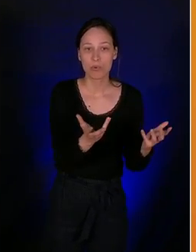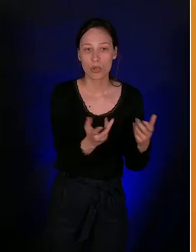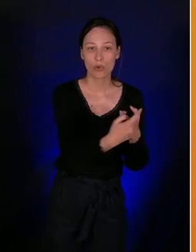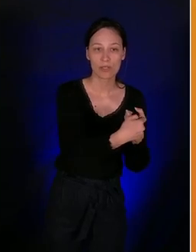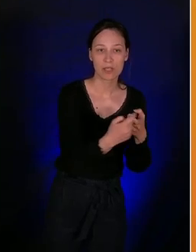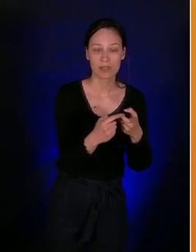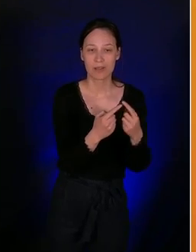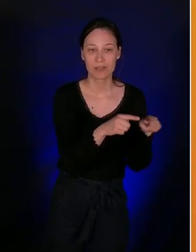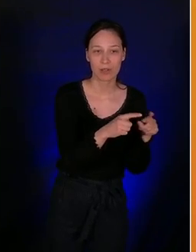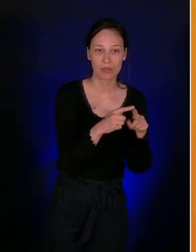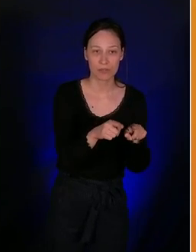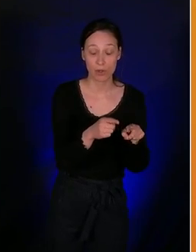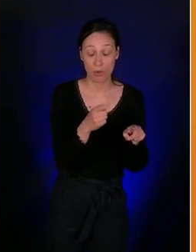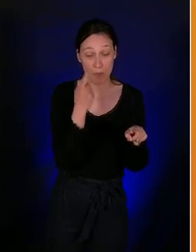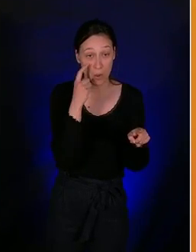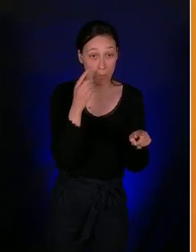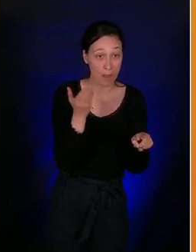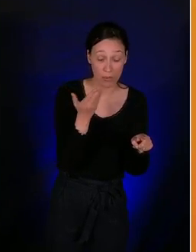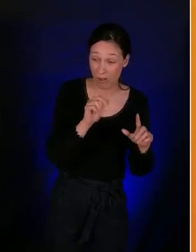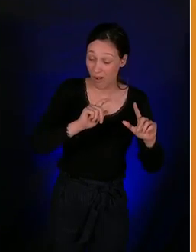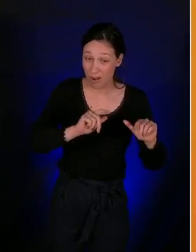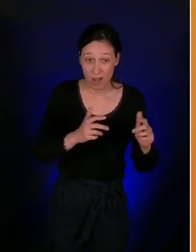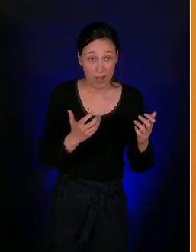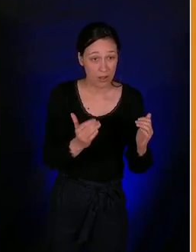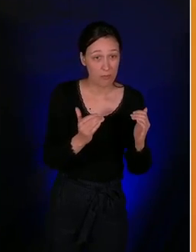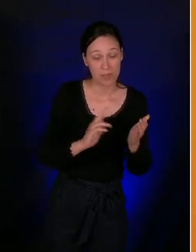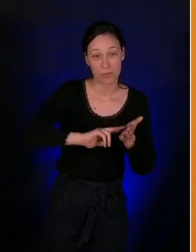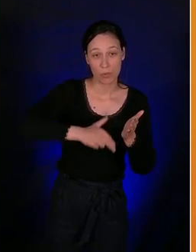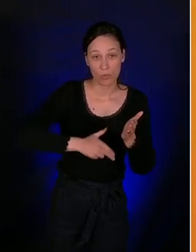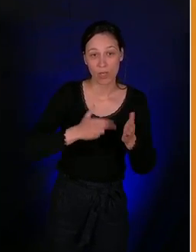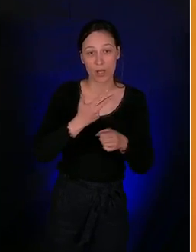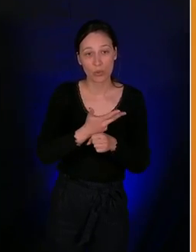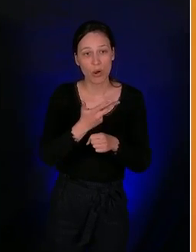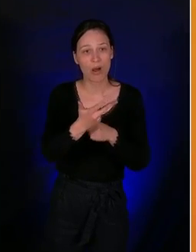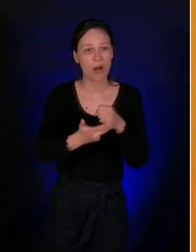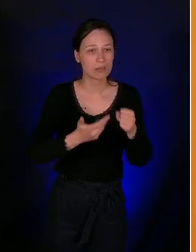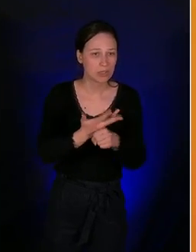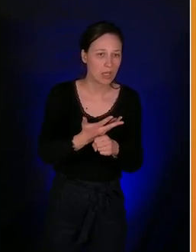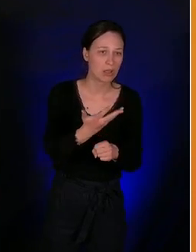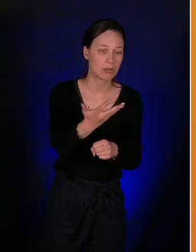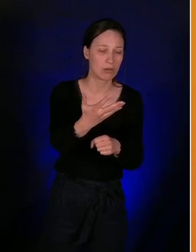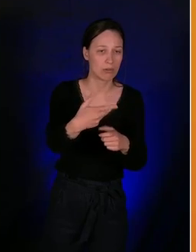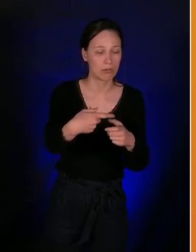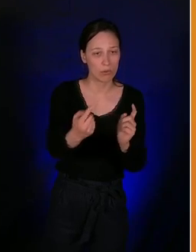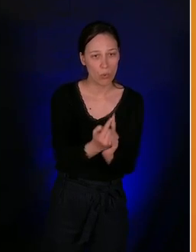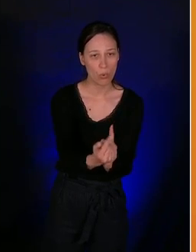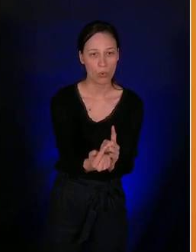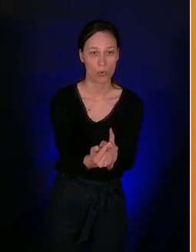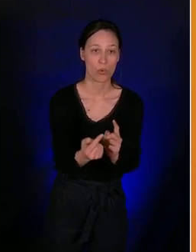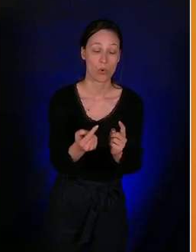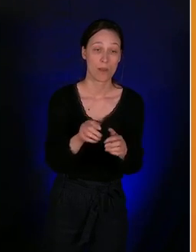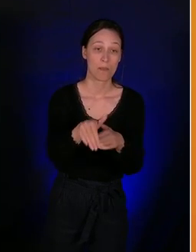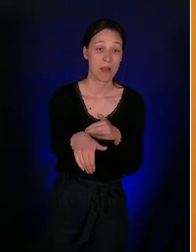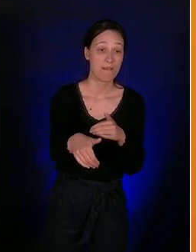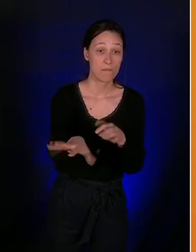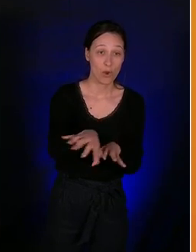des contrats renouvelés tous les 3-5 ans. On arrive à monter des syndicats, ils deviennent caduques à l'issue de la fin des contrats. Donc c'est quand